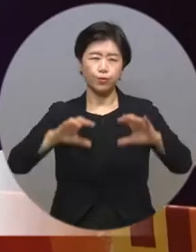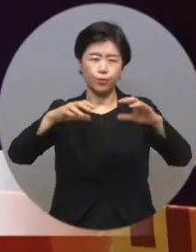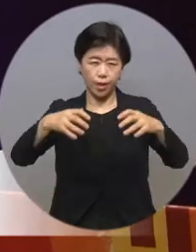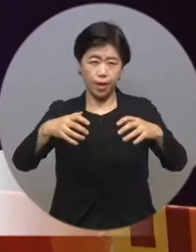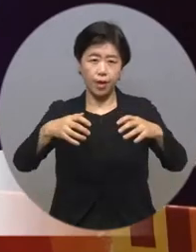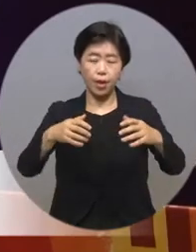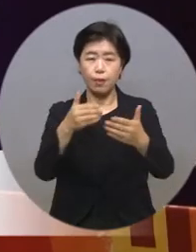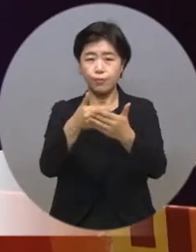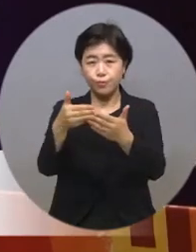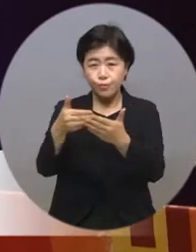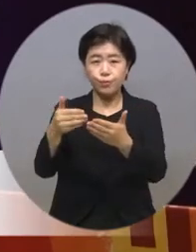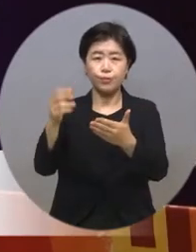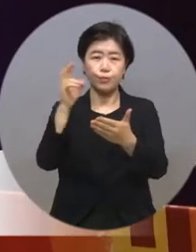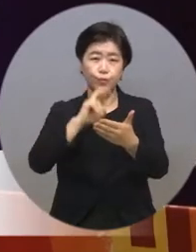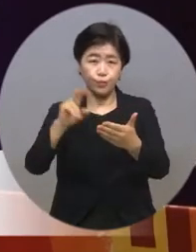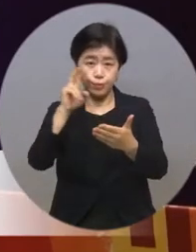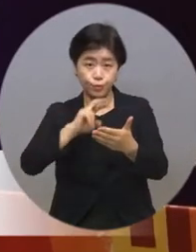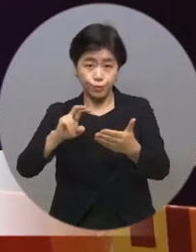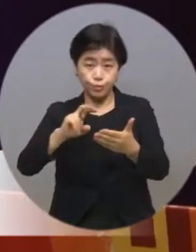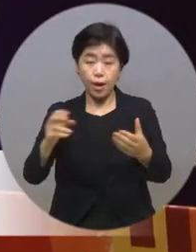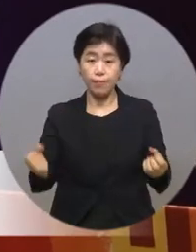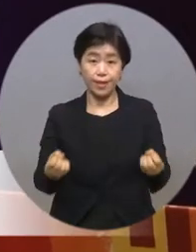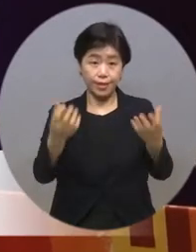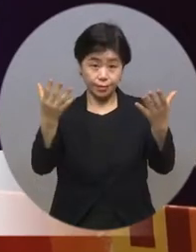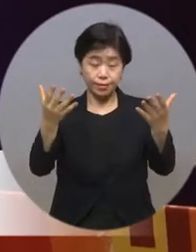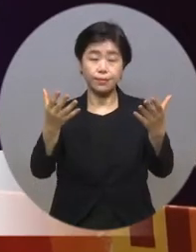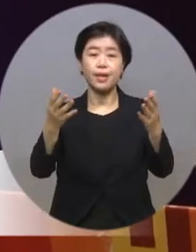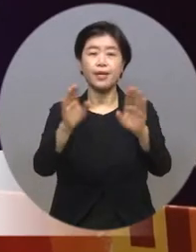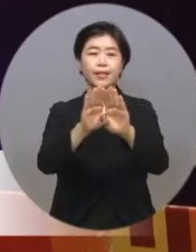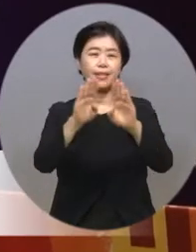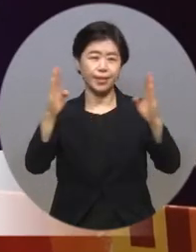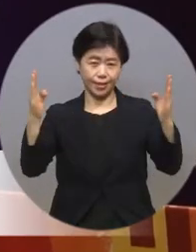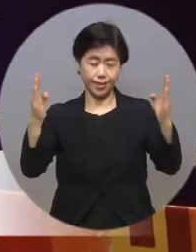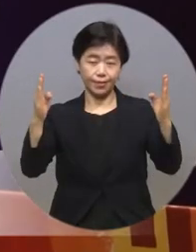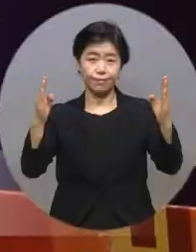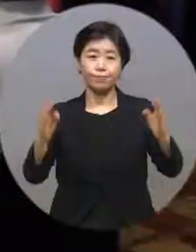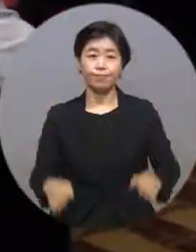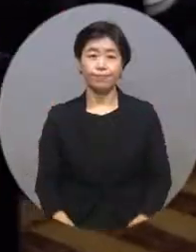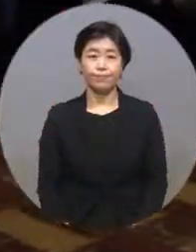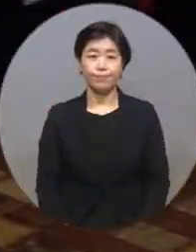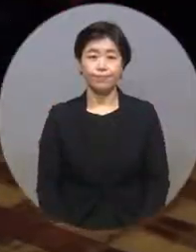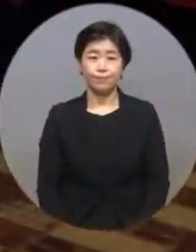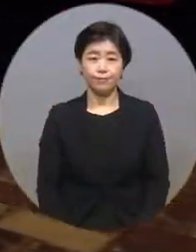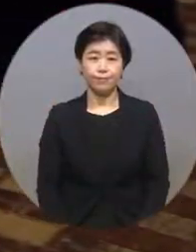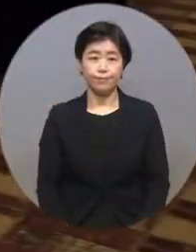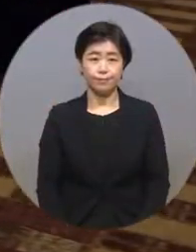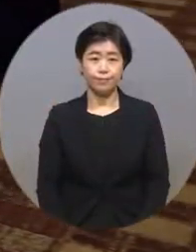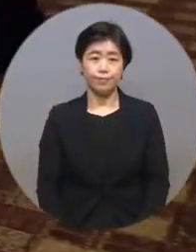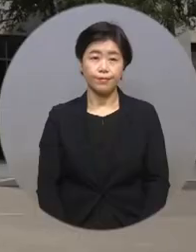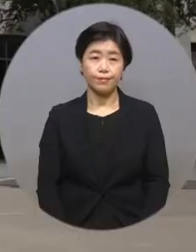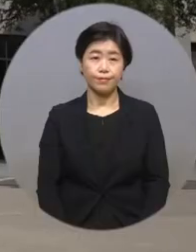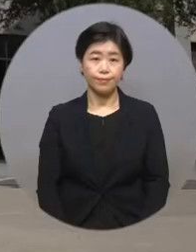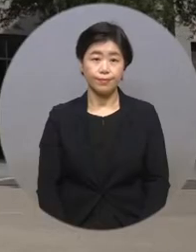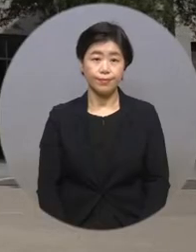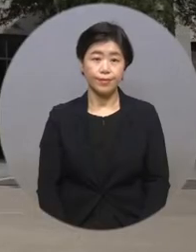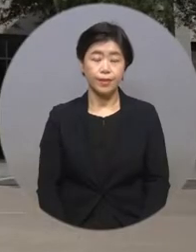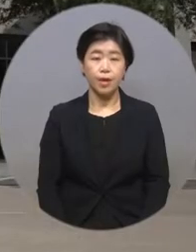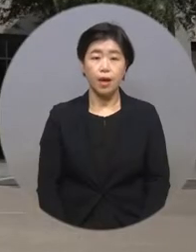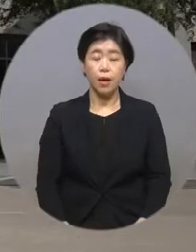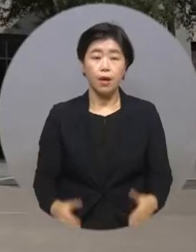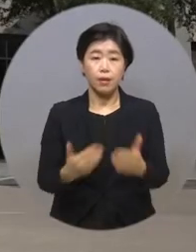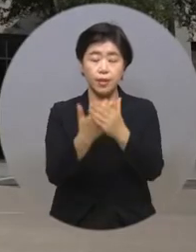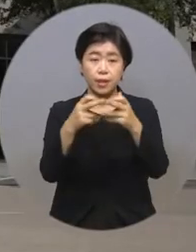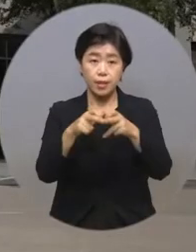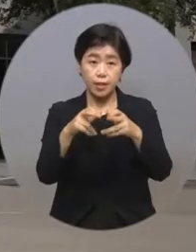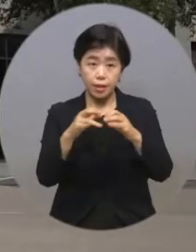앤 아트 페스티벌을 시작합니다. 스페셜 올림픽 코리아가 주최한 2022 국제